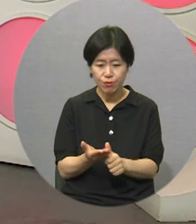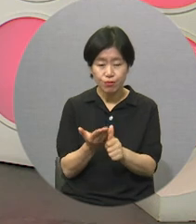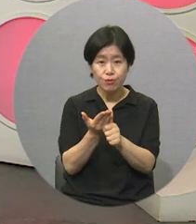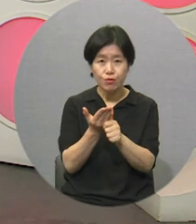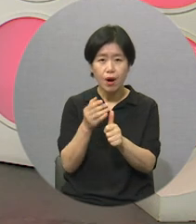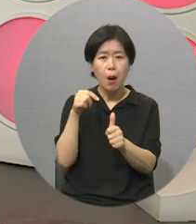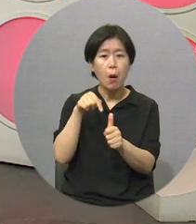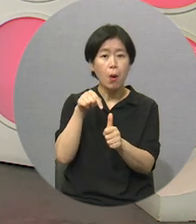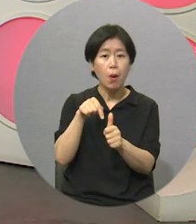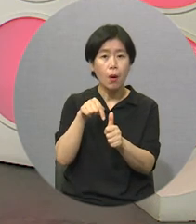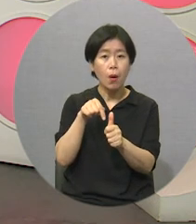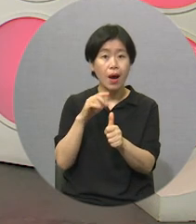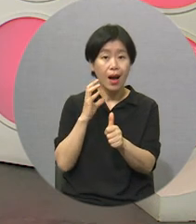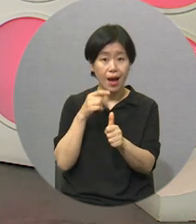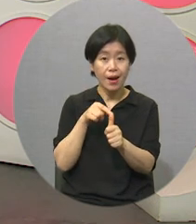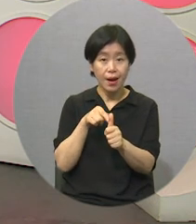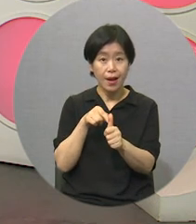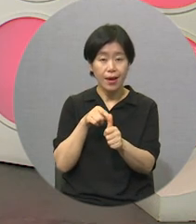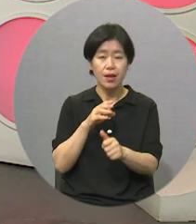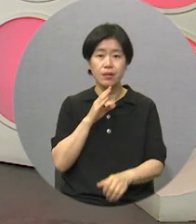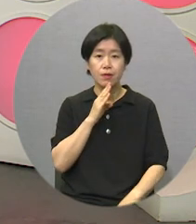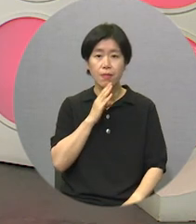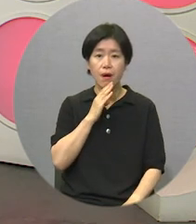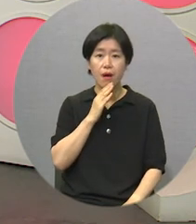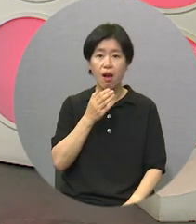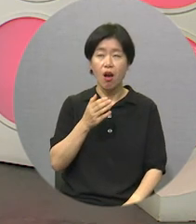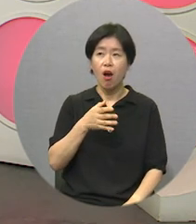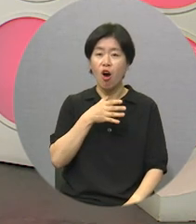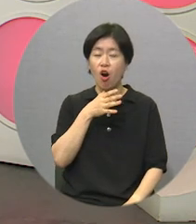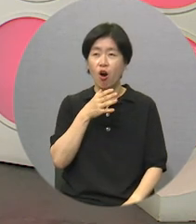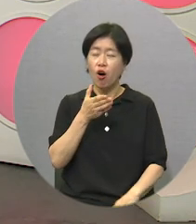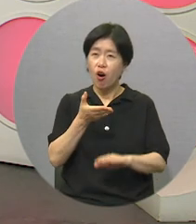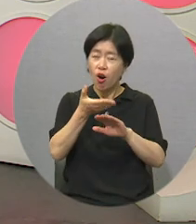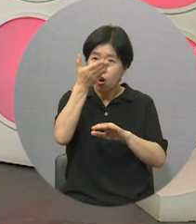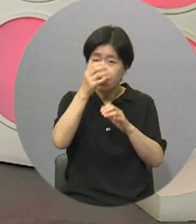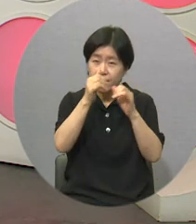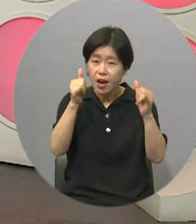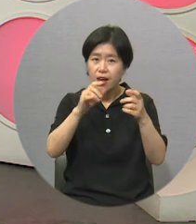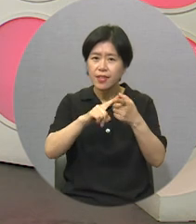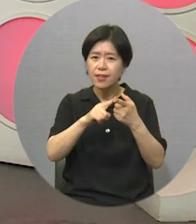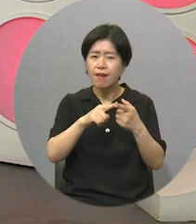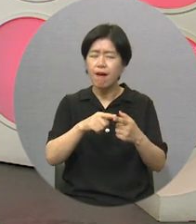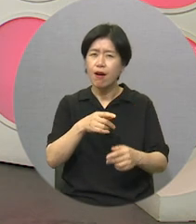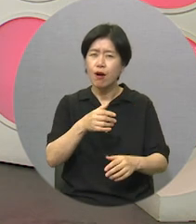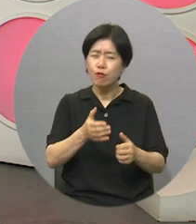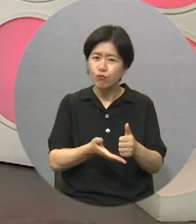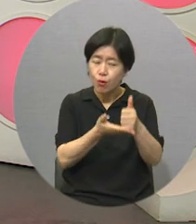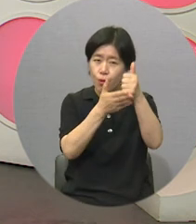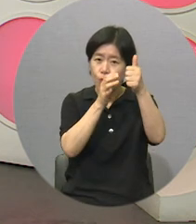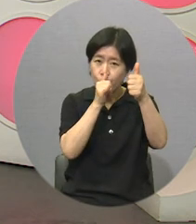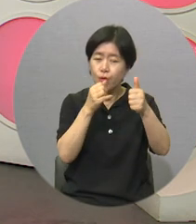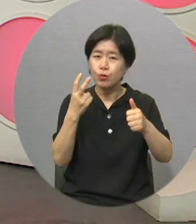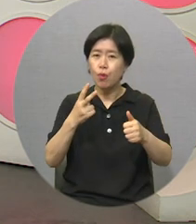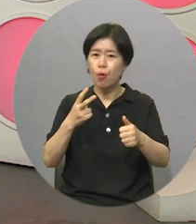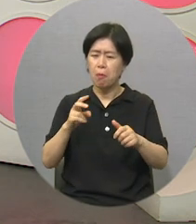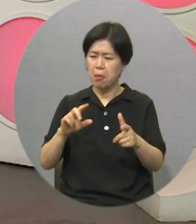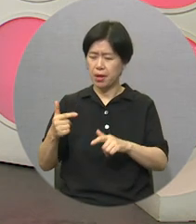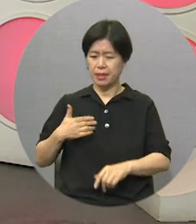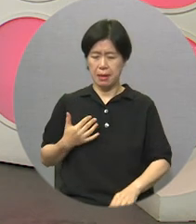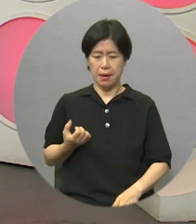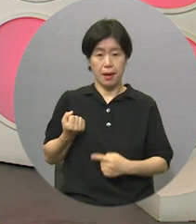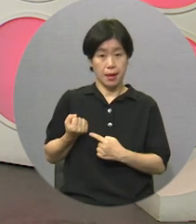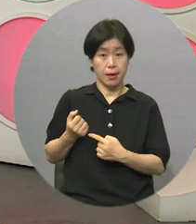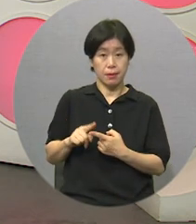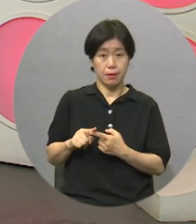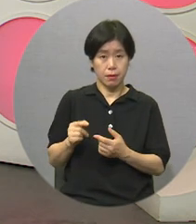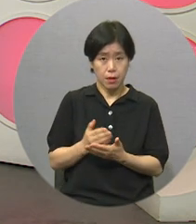따뜻해요. 맞습니다. 어른을 더 많이 공경할 줄 맞습니다. 알고, 네. 네, 좀더 나눌 줄 알고, 좀 뭔가 누군가를